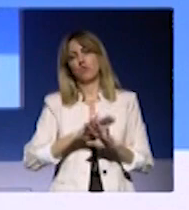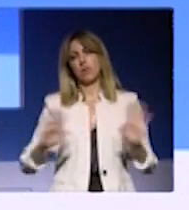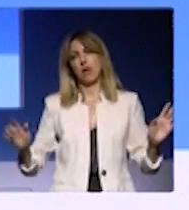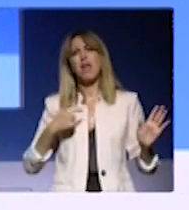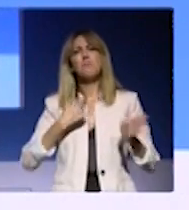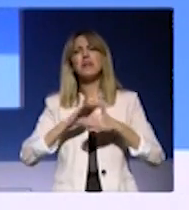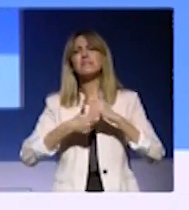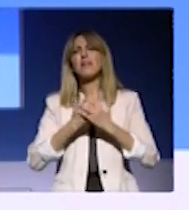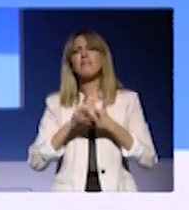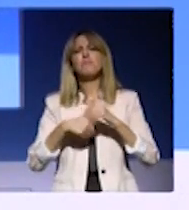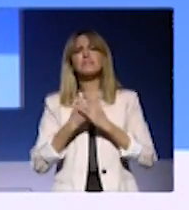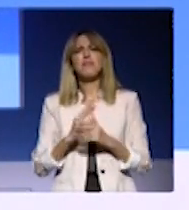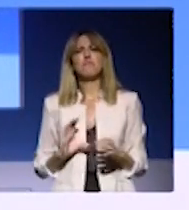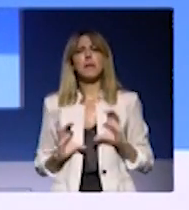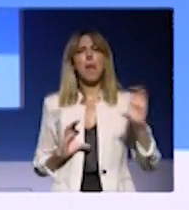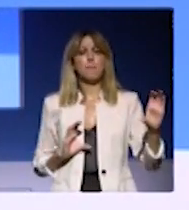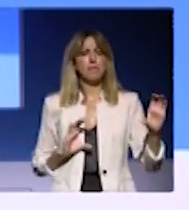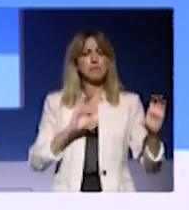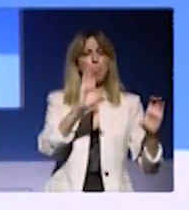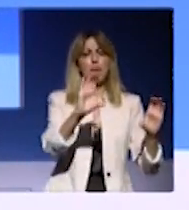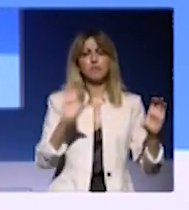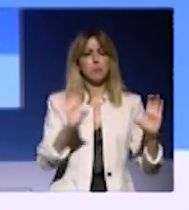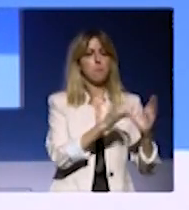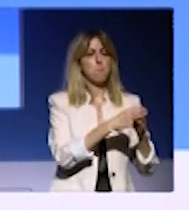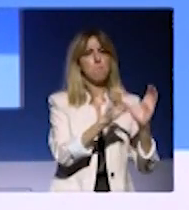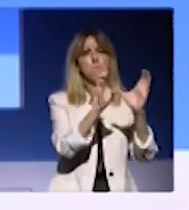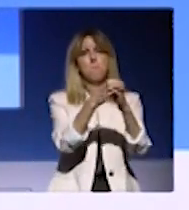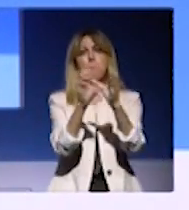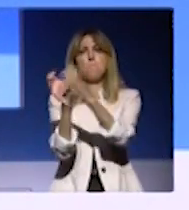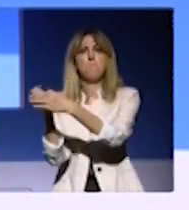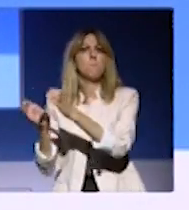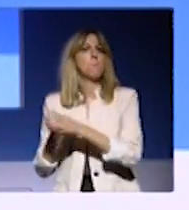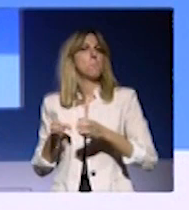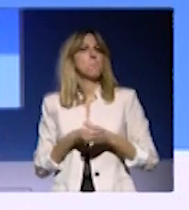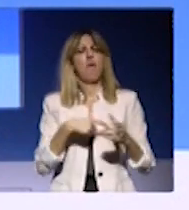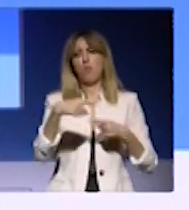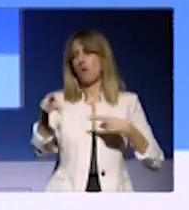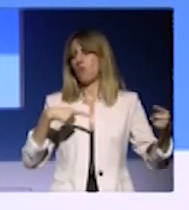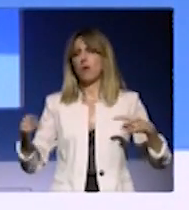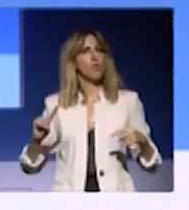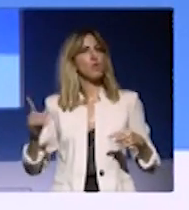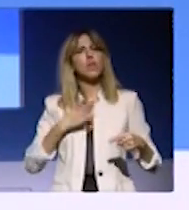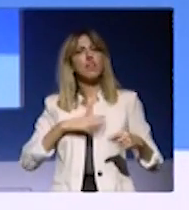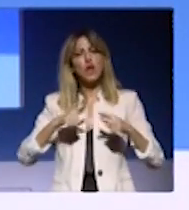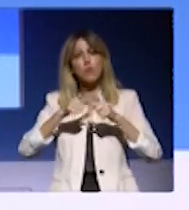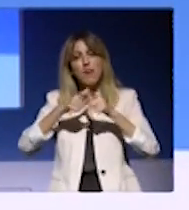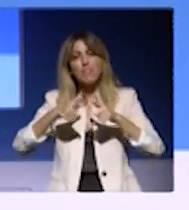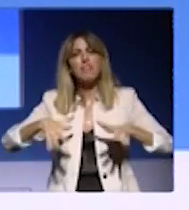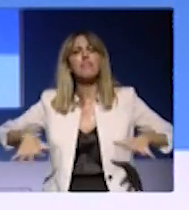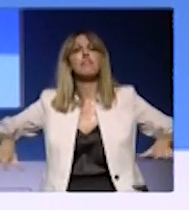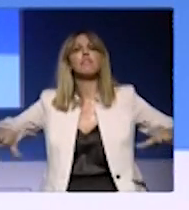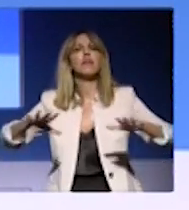κλειστά οικοσυστήματα ευημερίας. Μιλάμε για δίκτυα τα οποία διαχέουν τον πλούτο